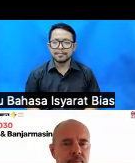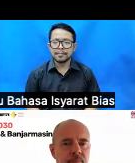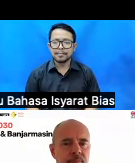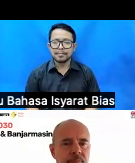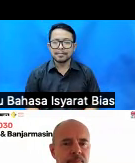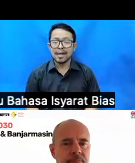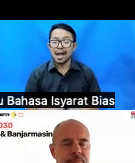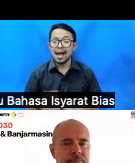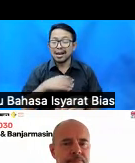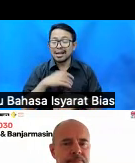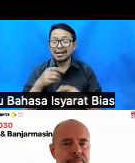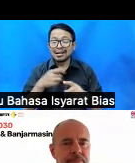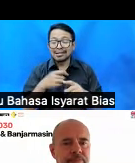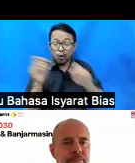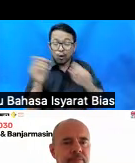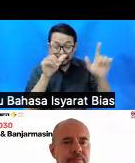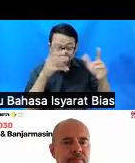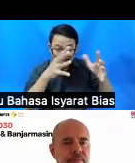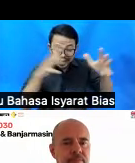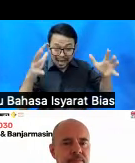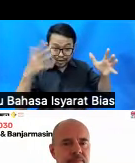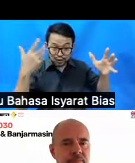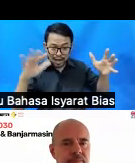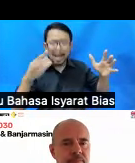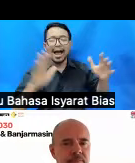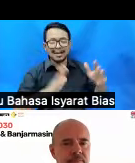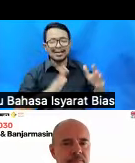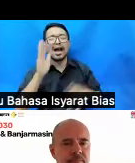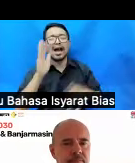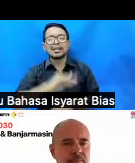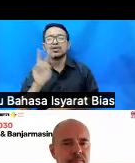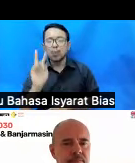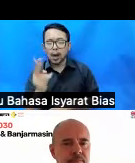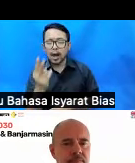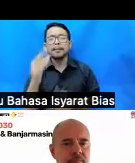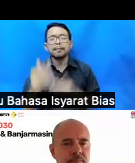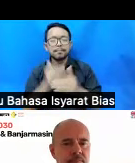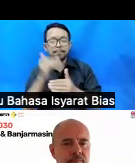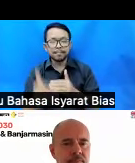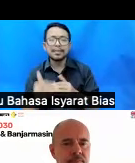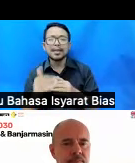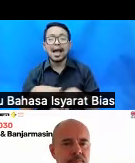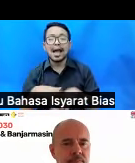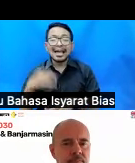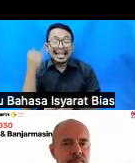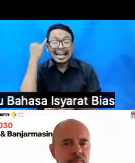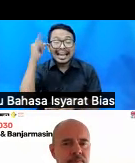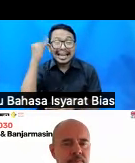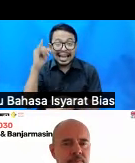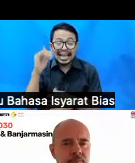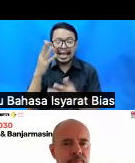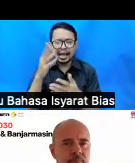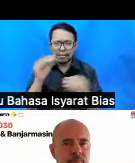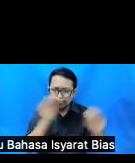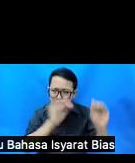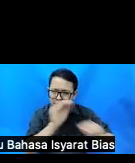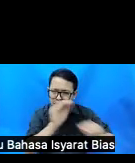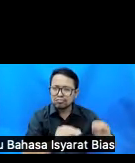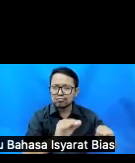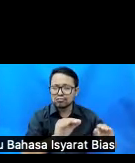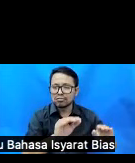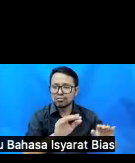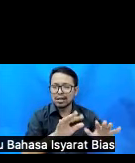Dari konsep besar tersebut, di hari kedua kita melihat bagaimana ide tersebut masuk atau fit